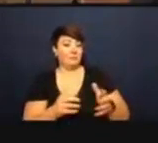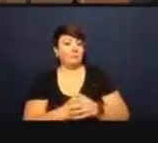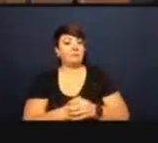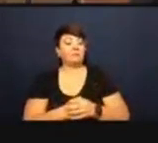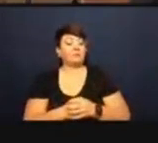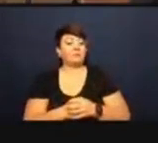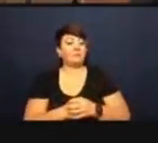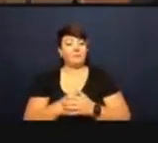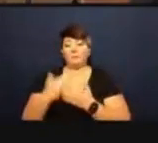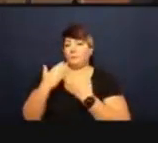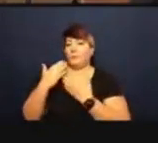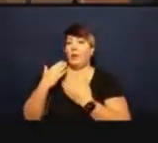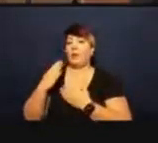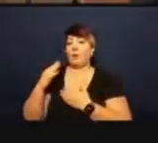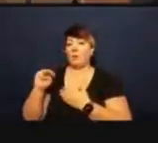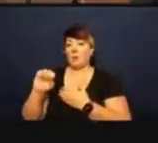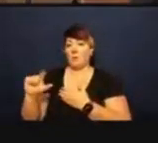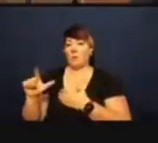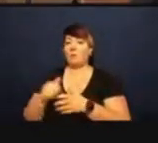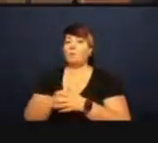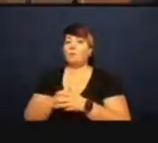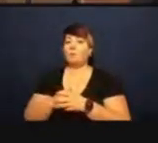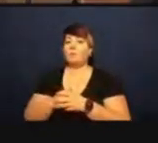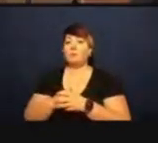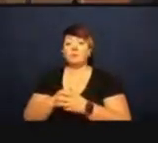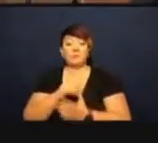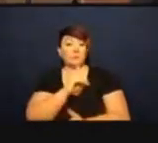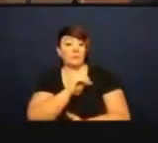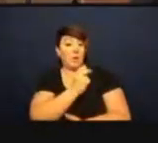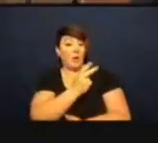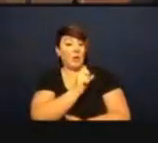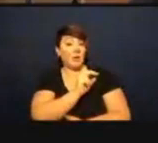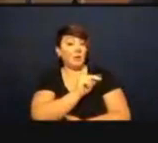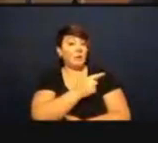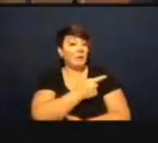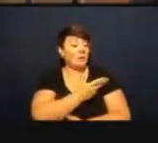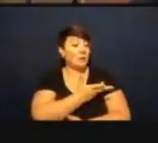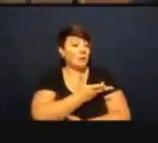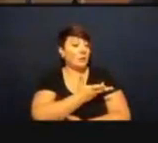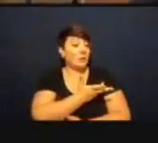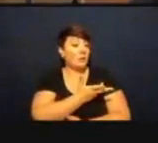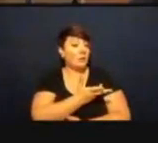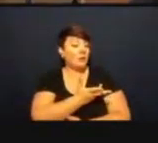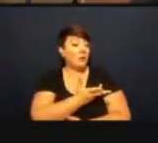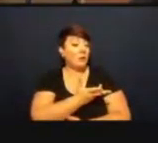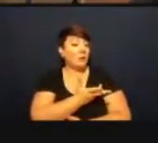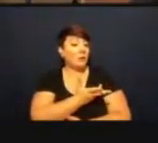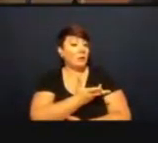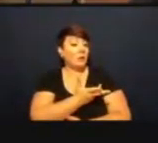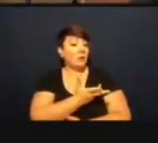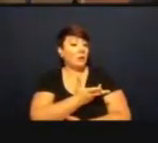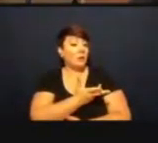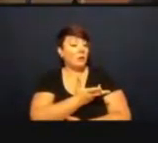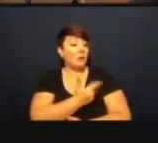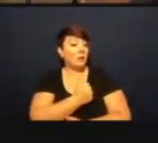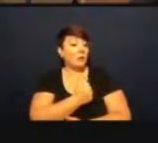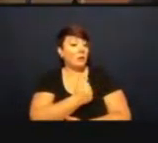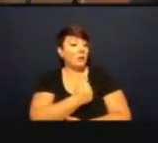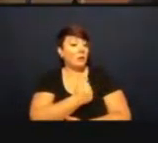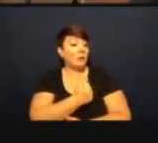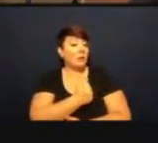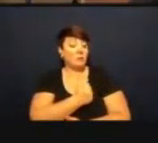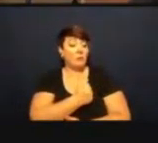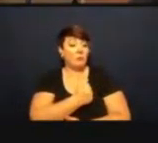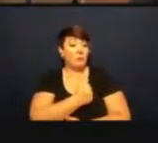Asante sana. Ni hayo tu kwa sasa. Asante sana Bwana Marshall. Bidanki, nje una maswali au maoni?